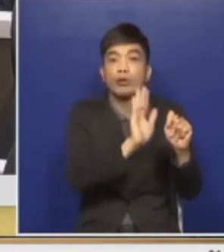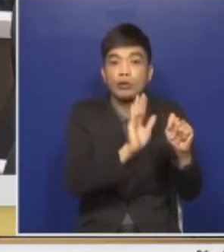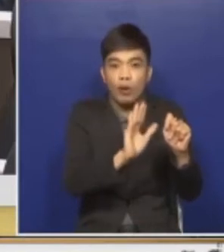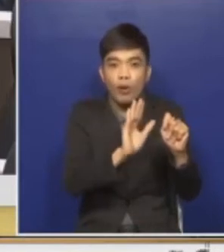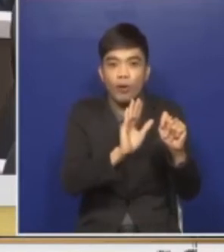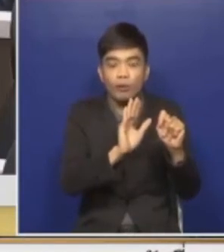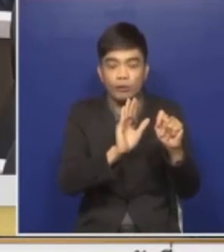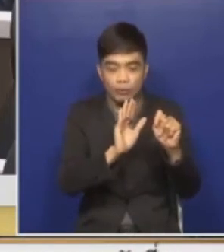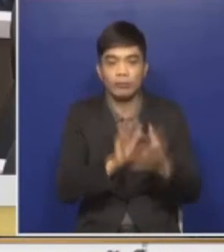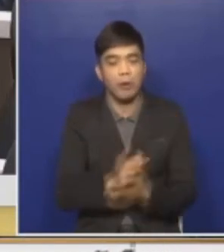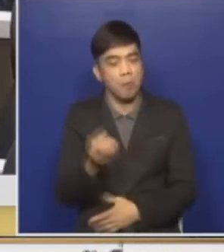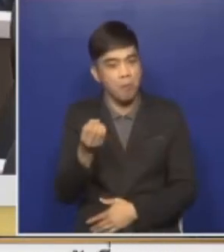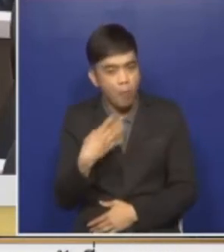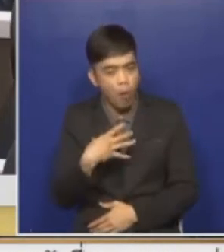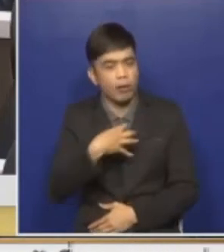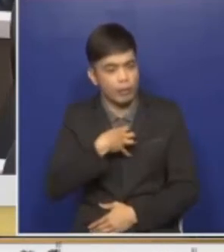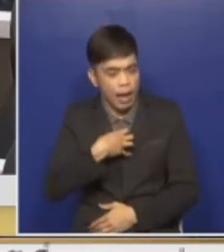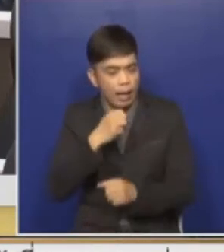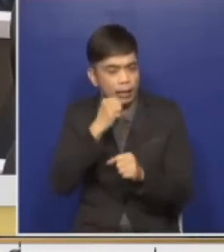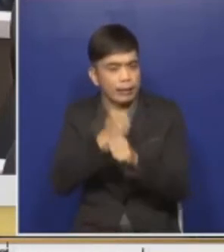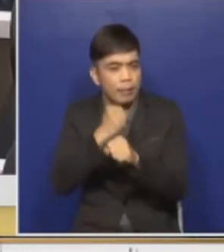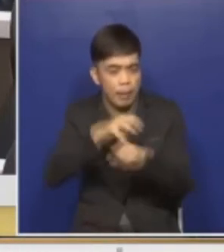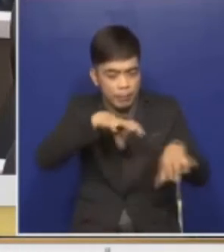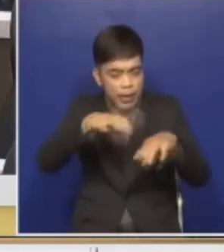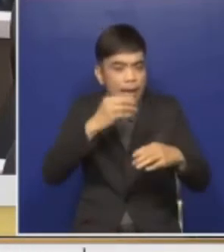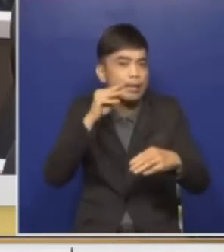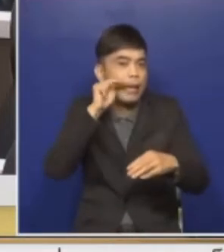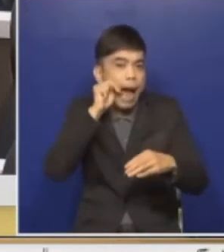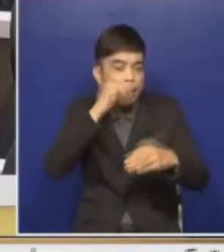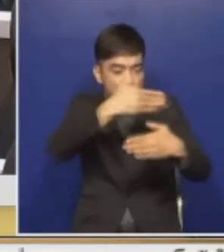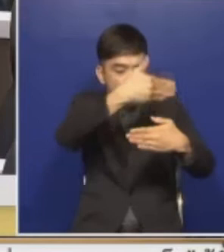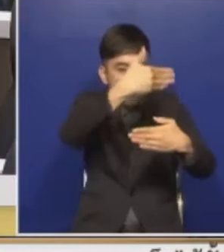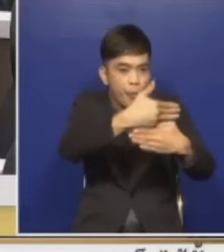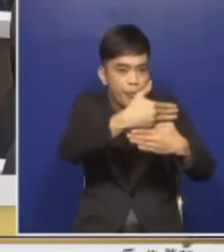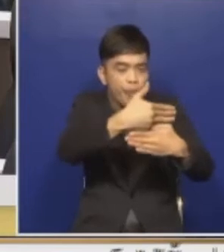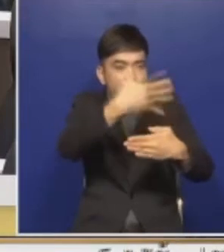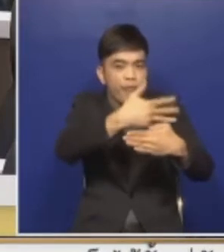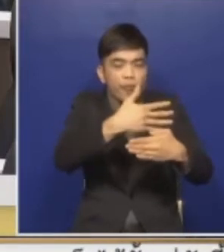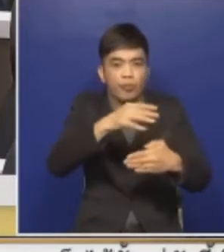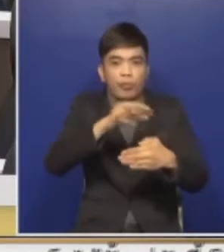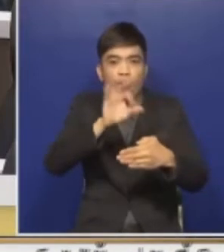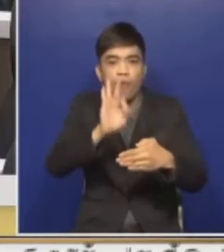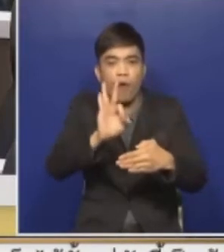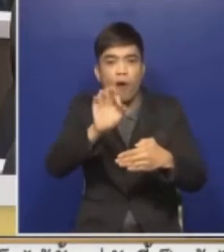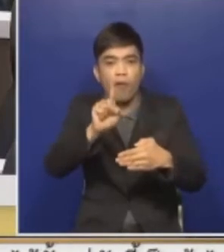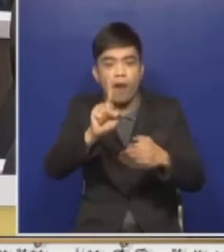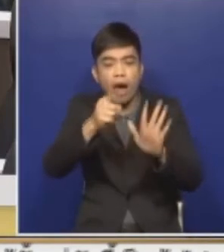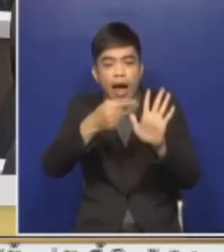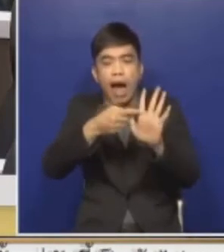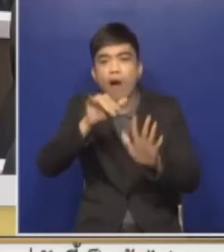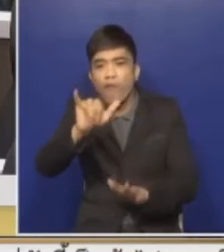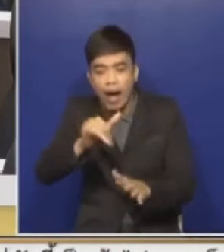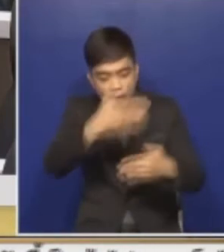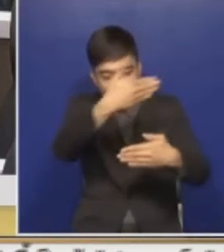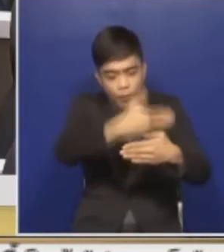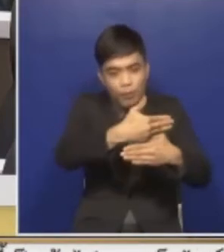สายเนี่ยนะคะบอกว่าอยากทำฝายชะลอน้ำที่บ้านดงสุวรรณตำบลสันทรายอำเภอแม่จันทน์จังหวัดเชียงรายดิฉันก็อยากจะขอให้ท